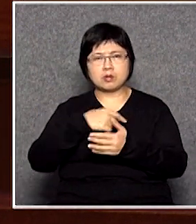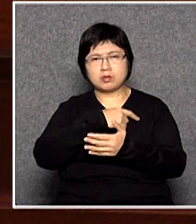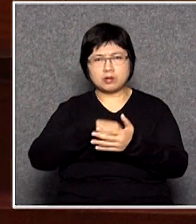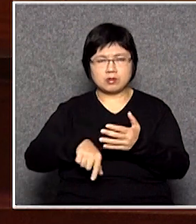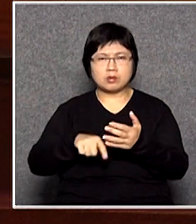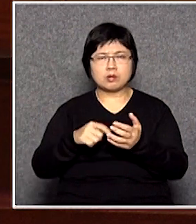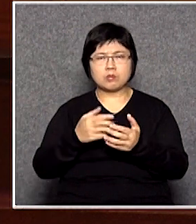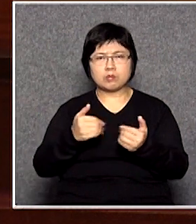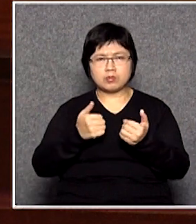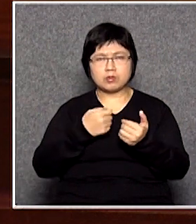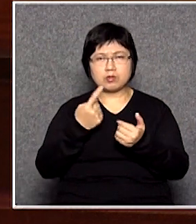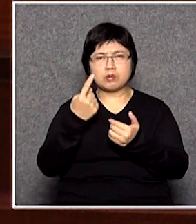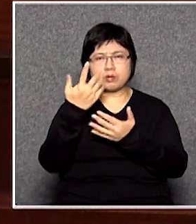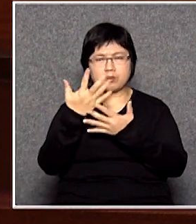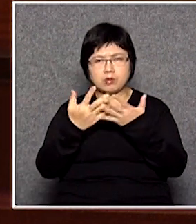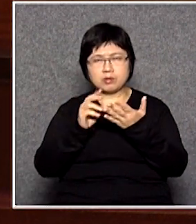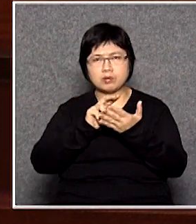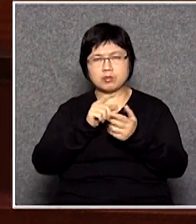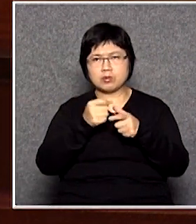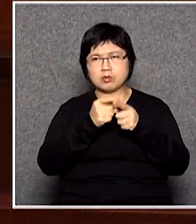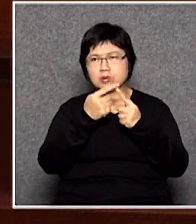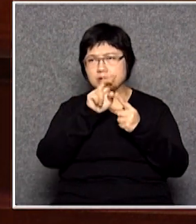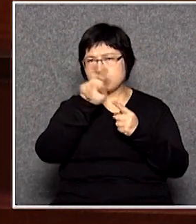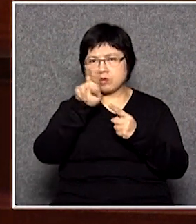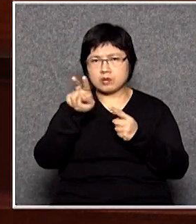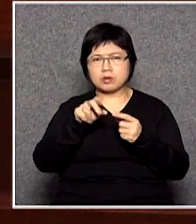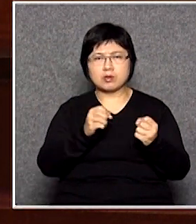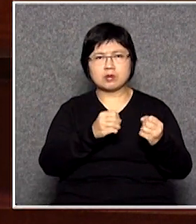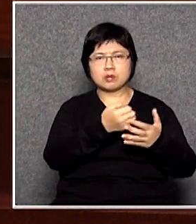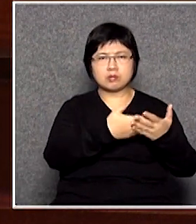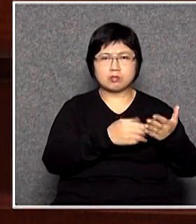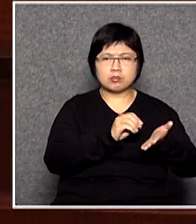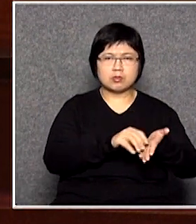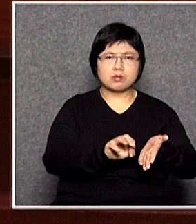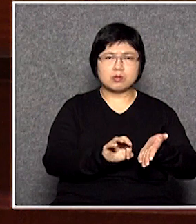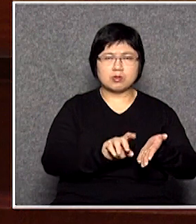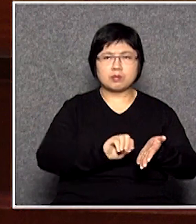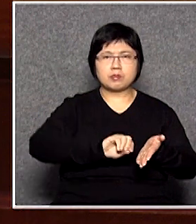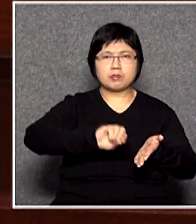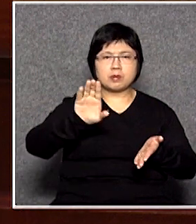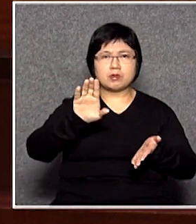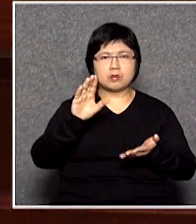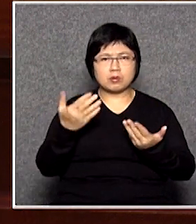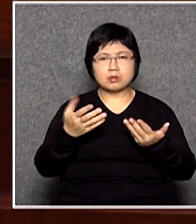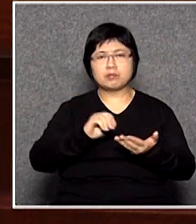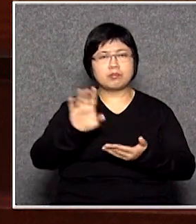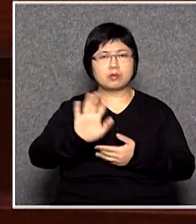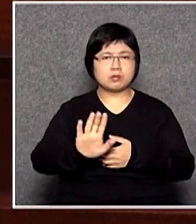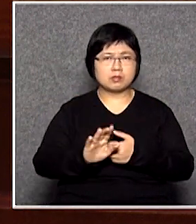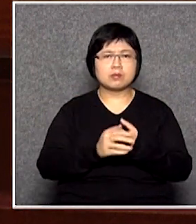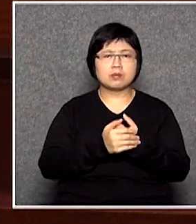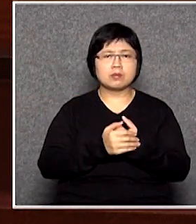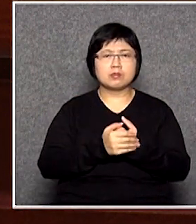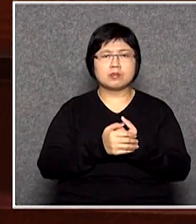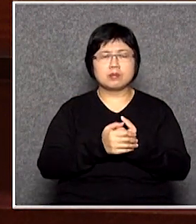站供公眾查閱，但由於議事規則沒有規定就可以上載亦都可以不上載，那這